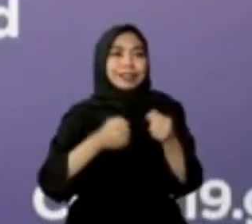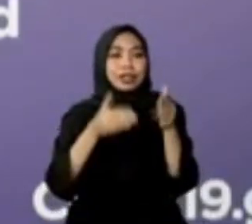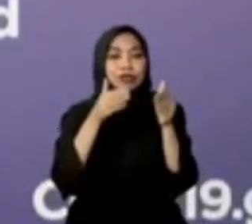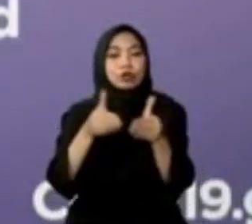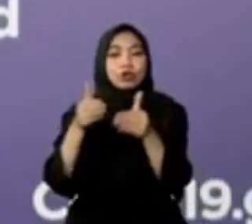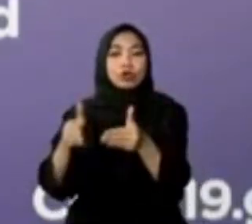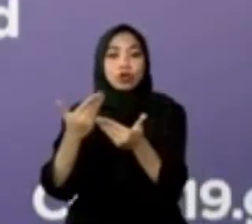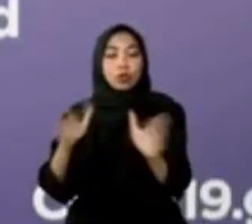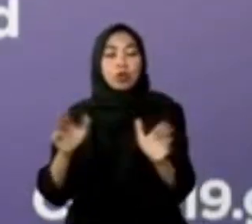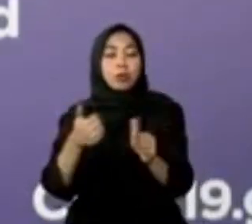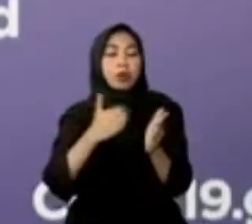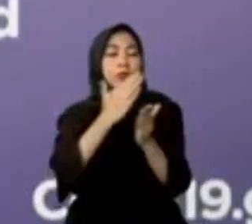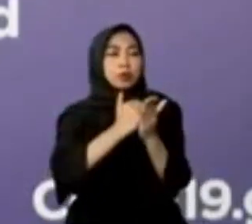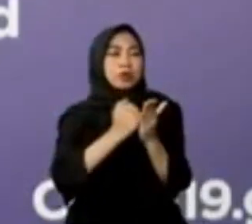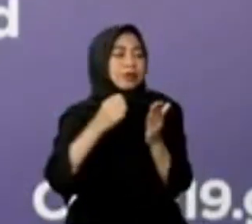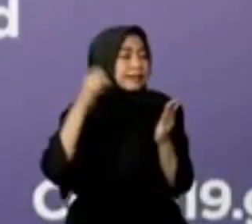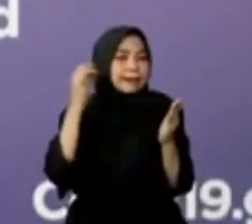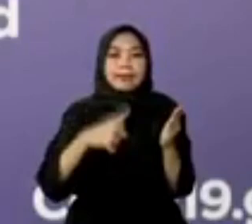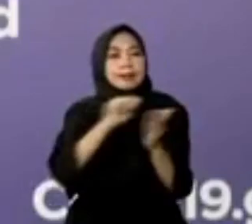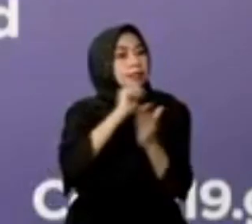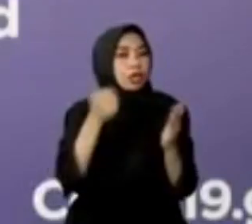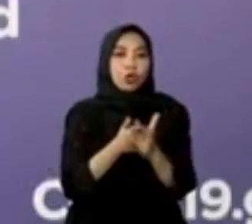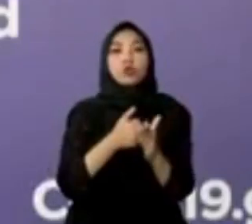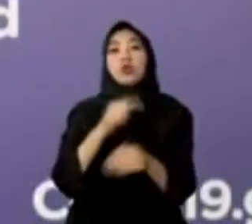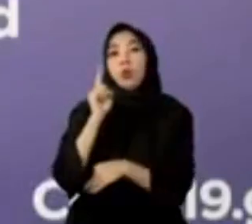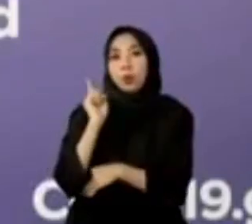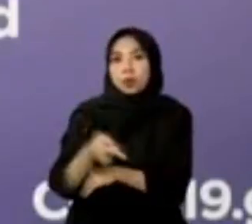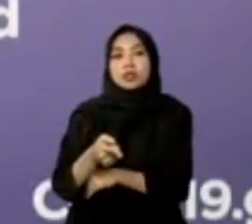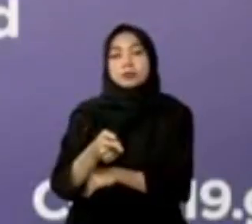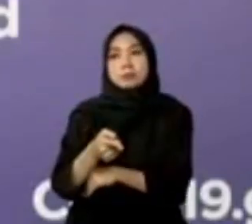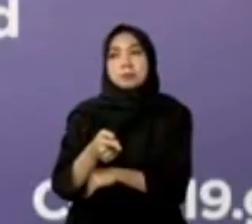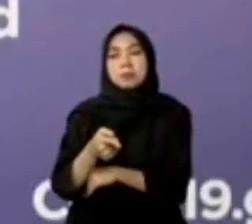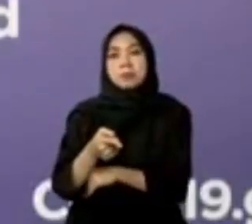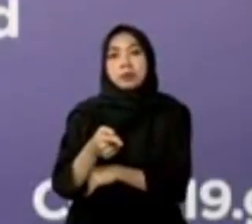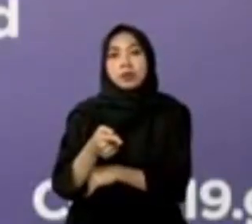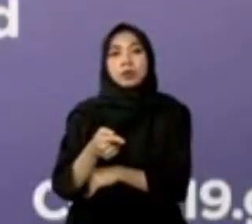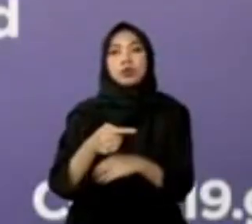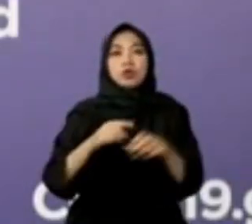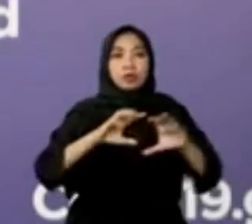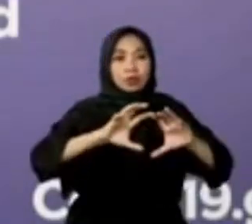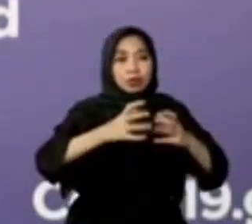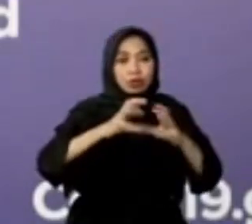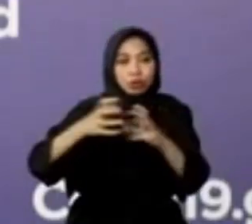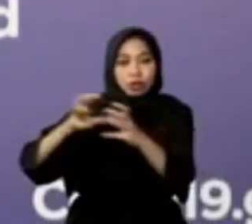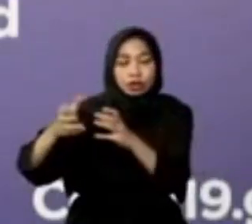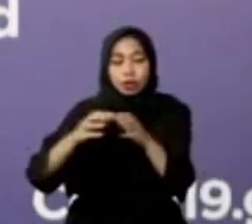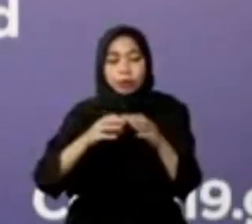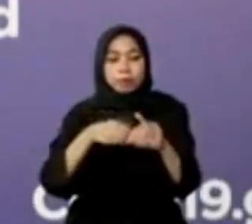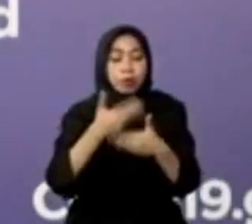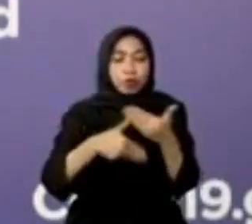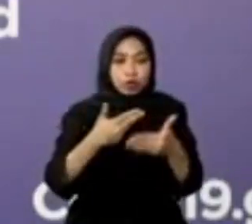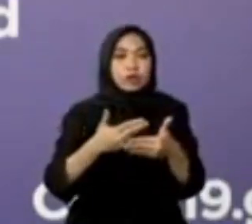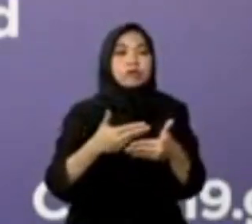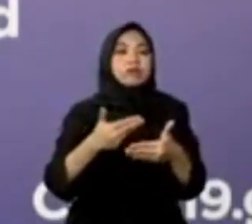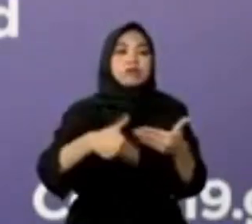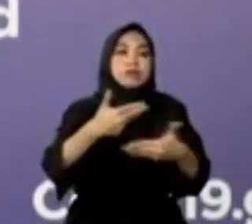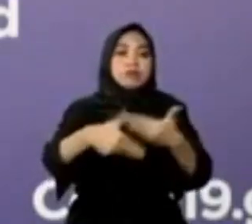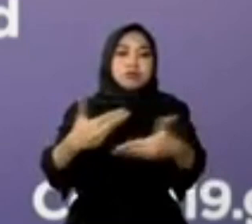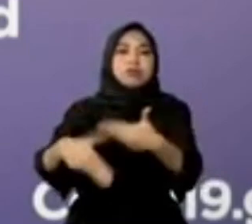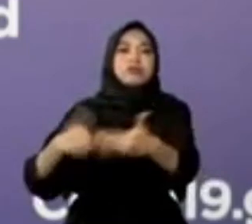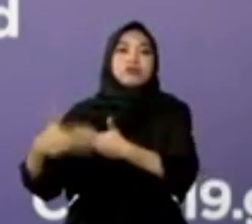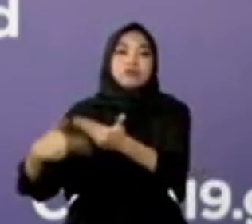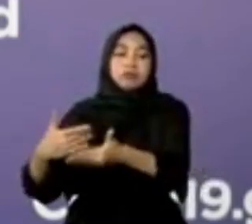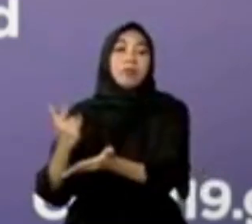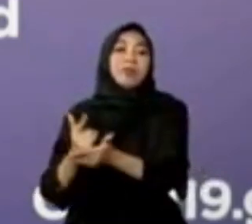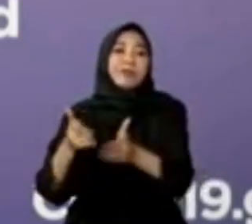ketat. Dan pemerintah terus mendorong bahwa sektor-sektor produktif tetap berjalan dan menjaga